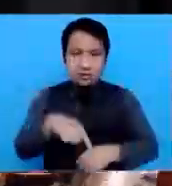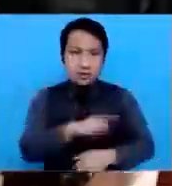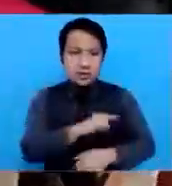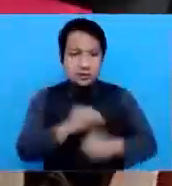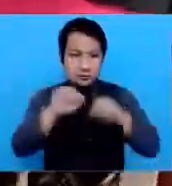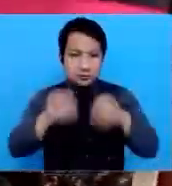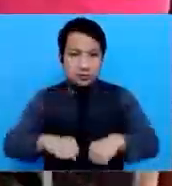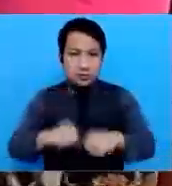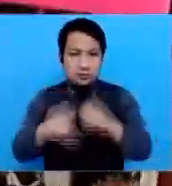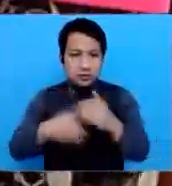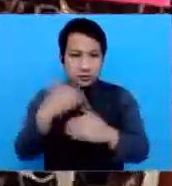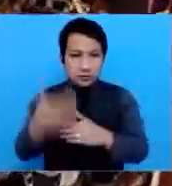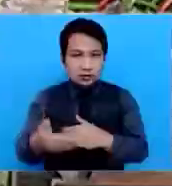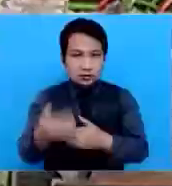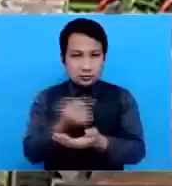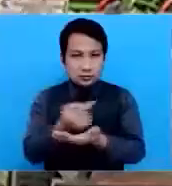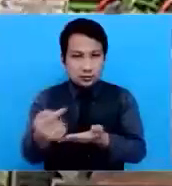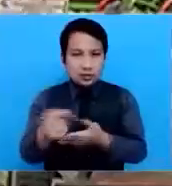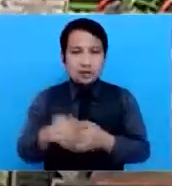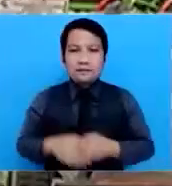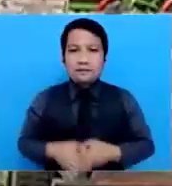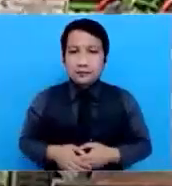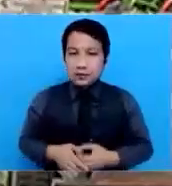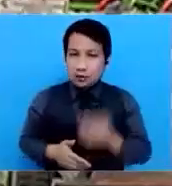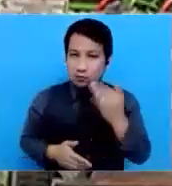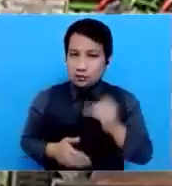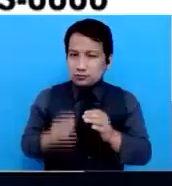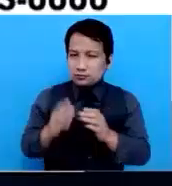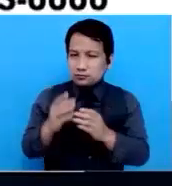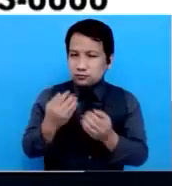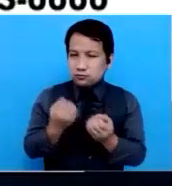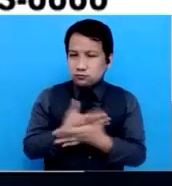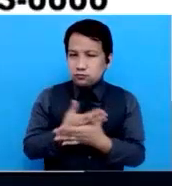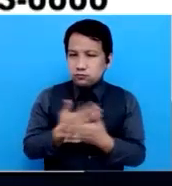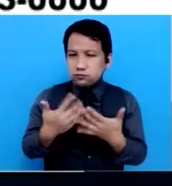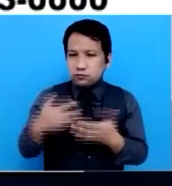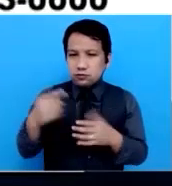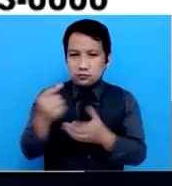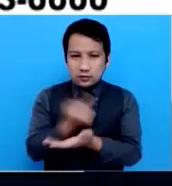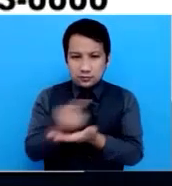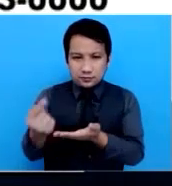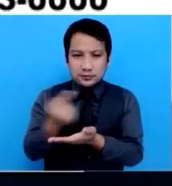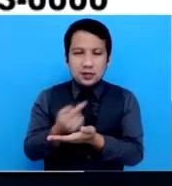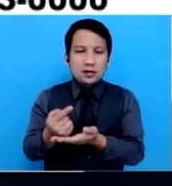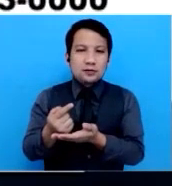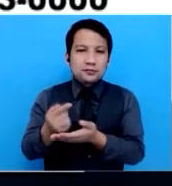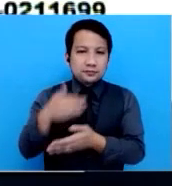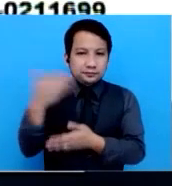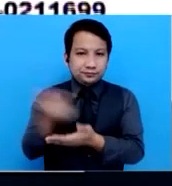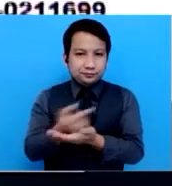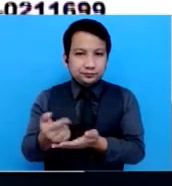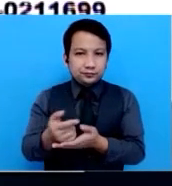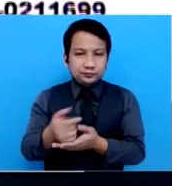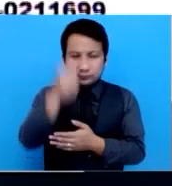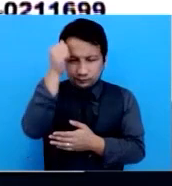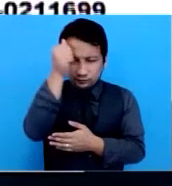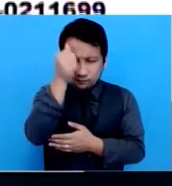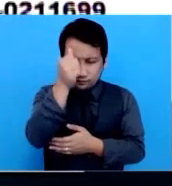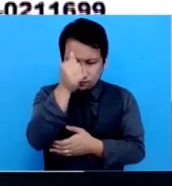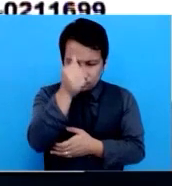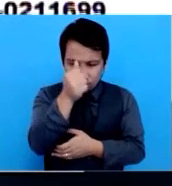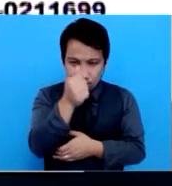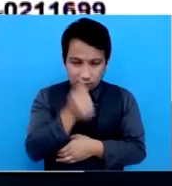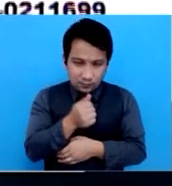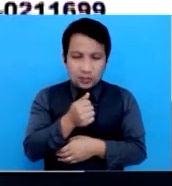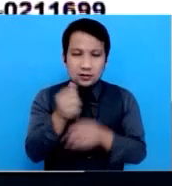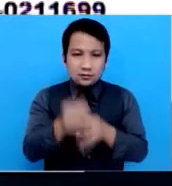mga susunod na linggo. It will be very scary for the next few weeks. But we simply have to be patient po, and we have